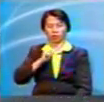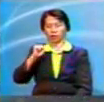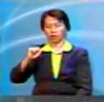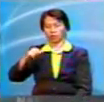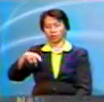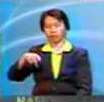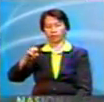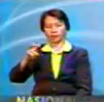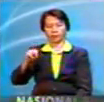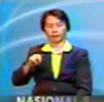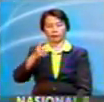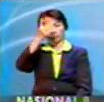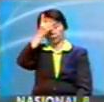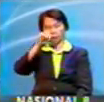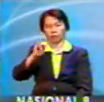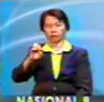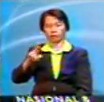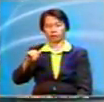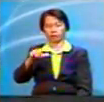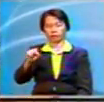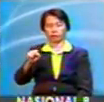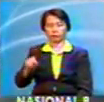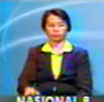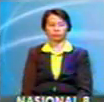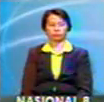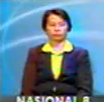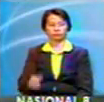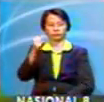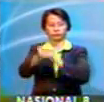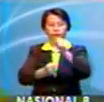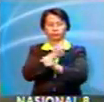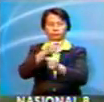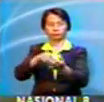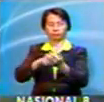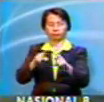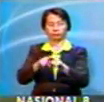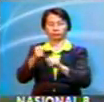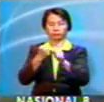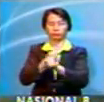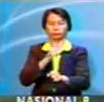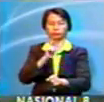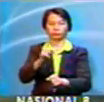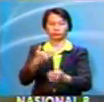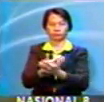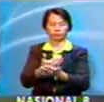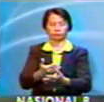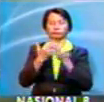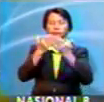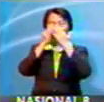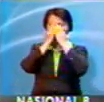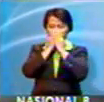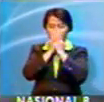Datuk Seri Idris Jusuh. Pada tahun ini selaras dengan tema Majlis Jerah pada tahun ini. Alhamdulillah.